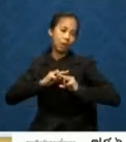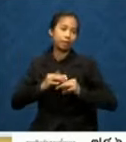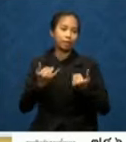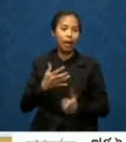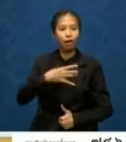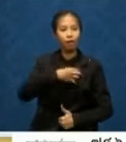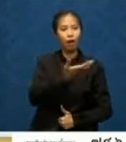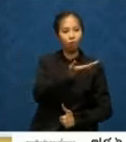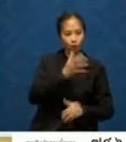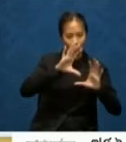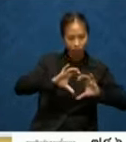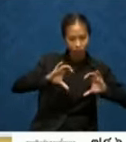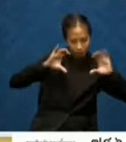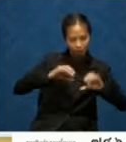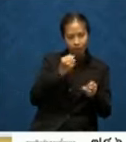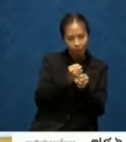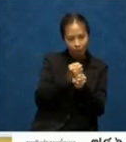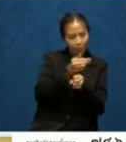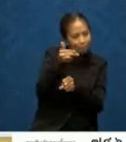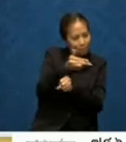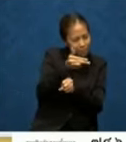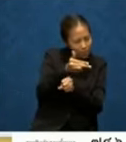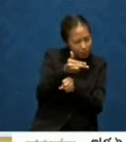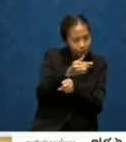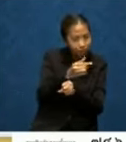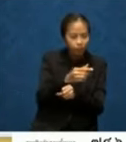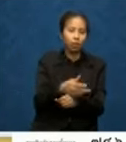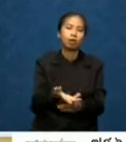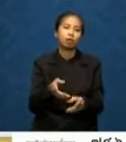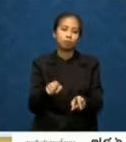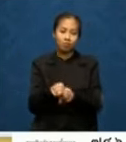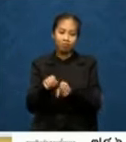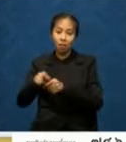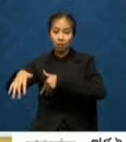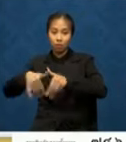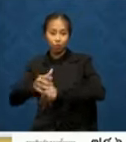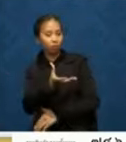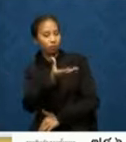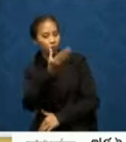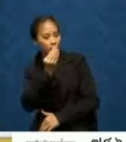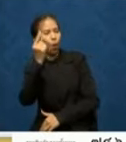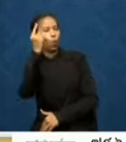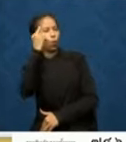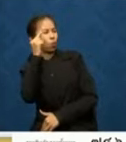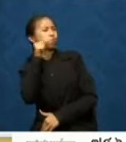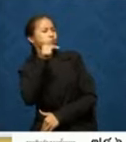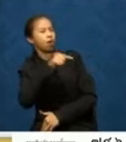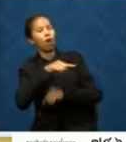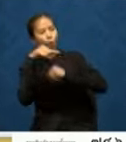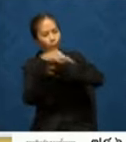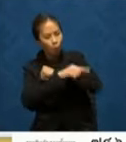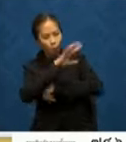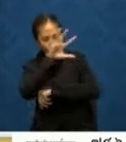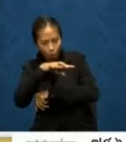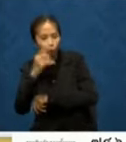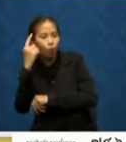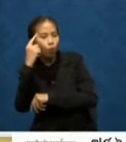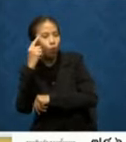อร์ทำคลิปวิดีโอที่จะช่วยให้ประชาชนได้ตระหนักรู้ถึงกลโกงต่างๆเหล่านี้ของพวกมิจฉาชี